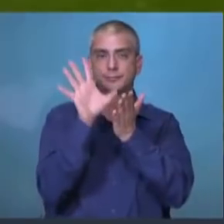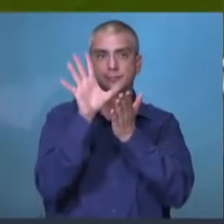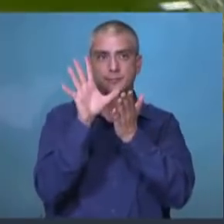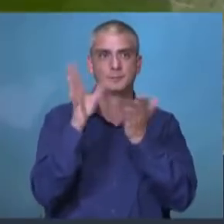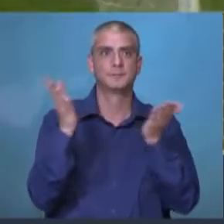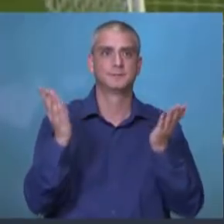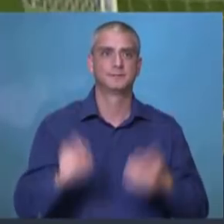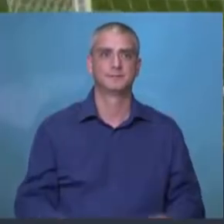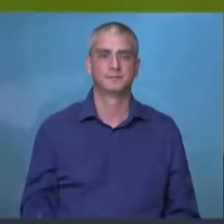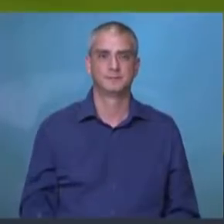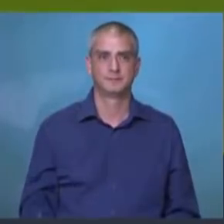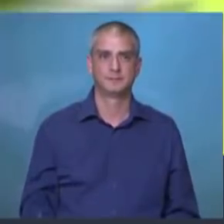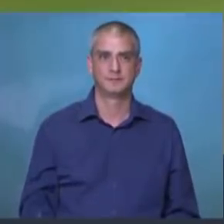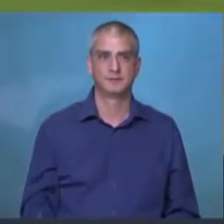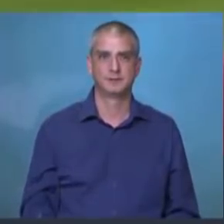כולם.